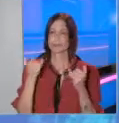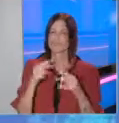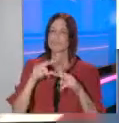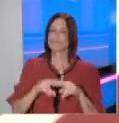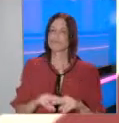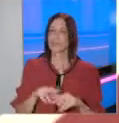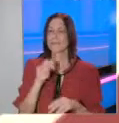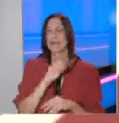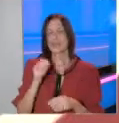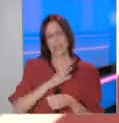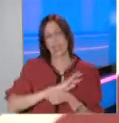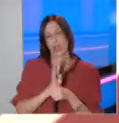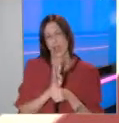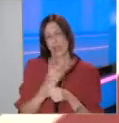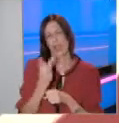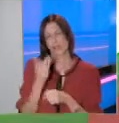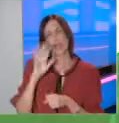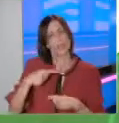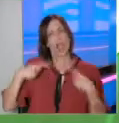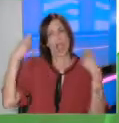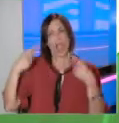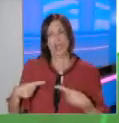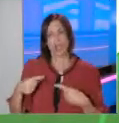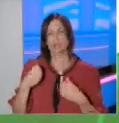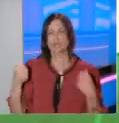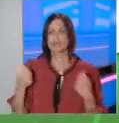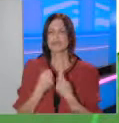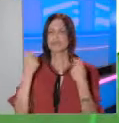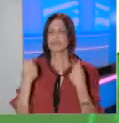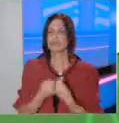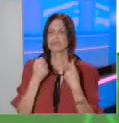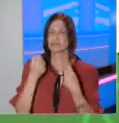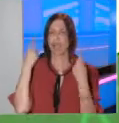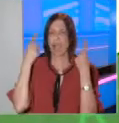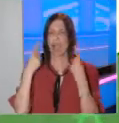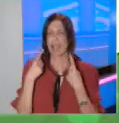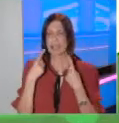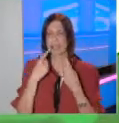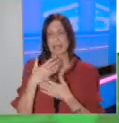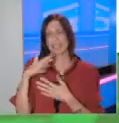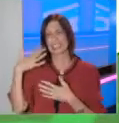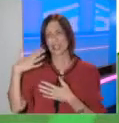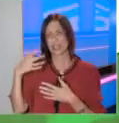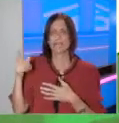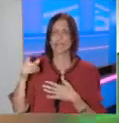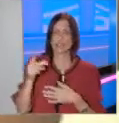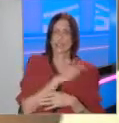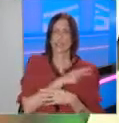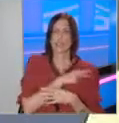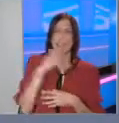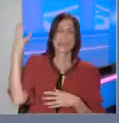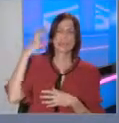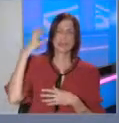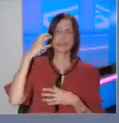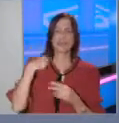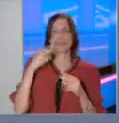נשארים בענייני הקורונה כמובן, וגם היום אתם יודעים, התרחשו עימותים בין חרדים קיצוניים לשוטרים בבית שמש, בעת